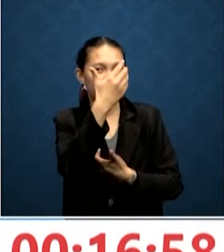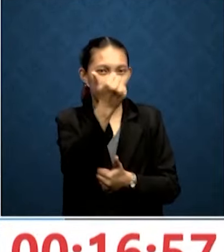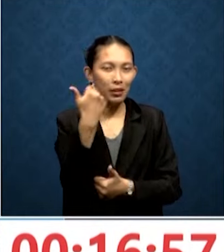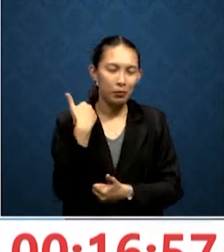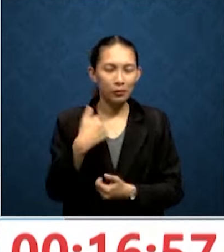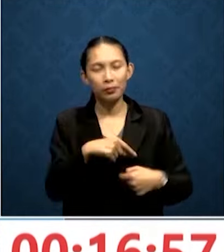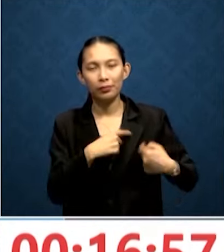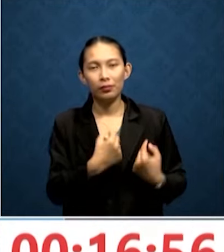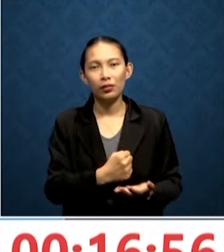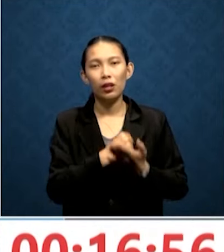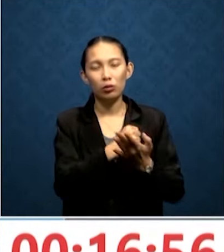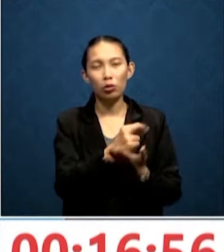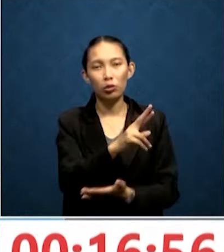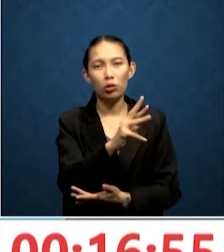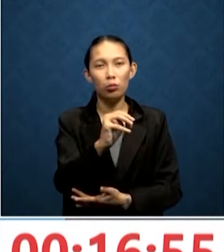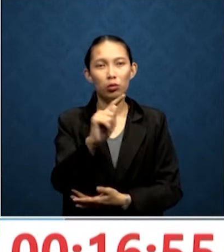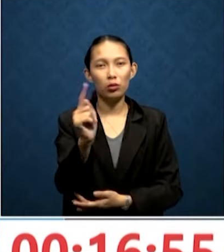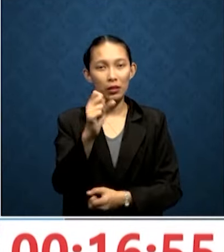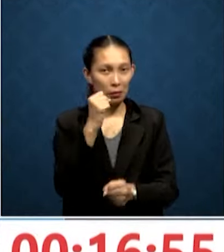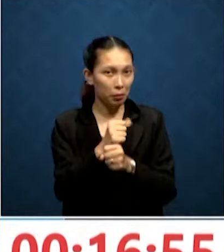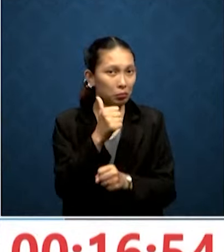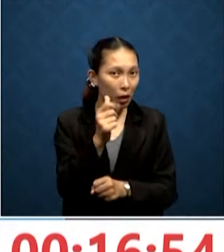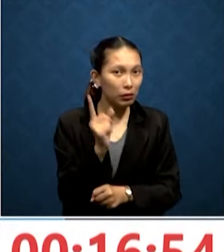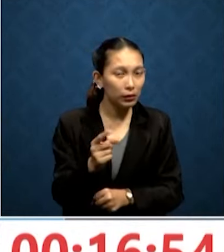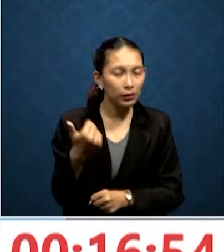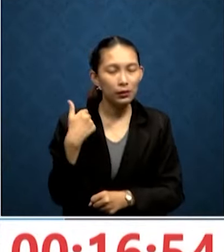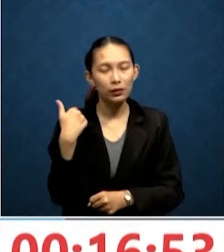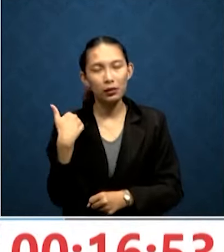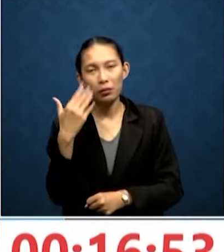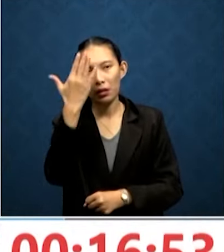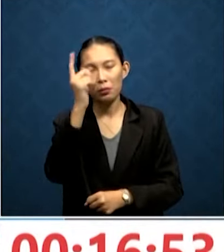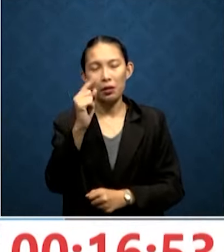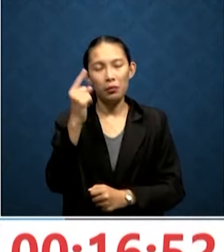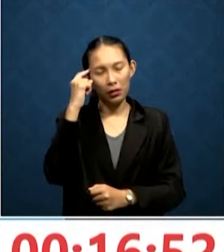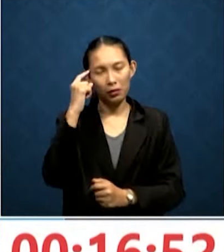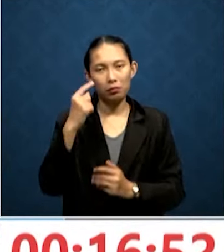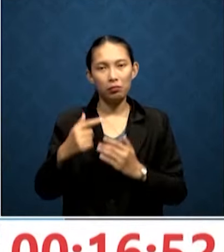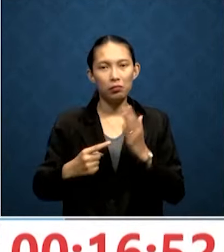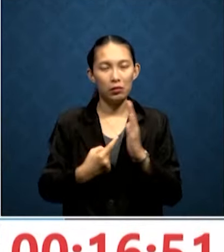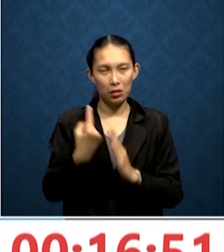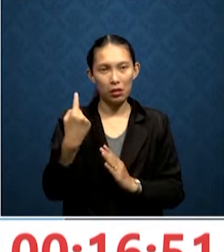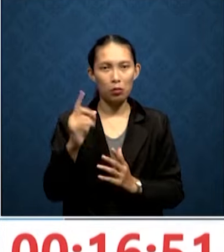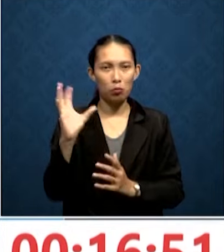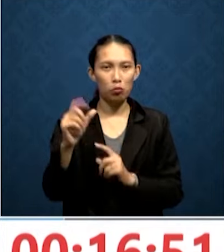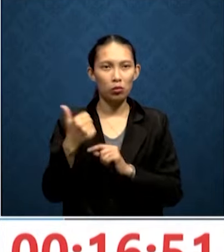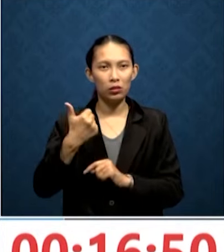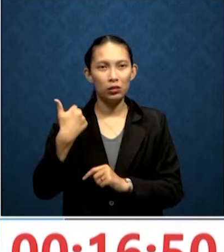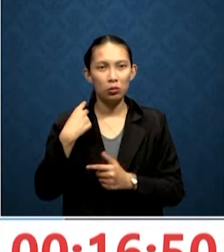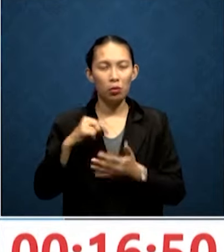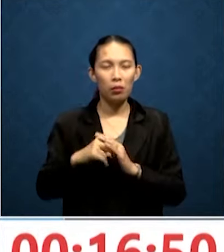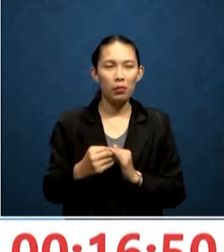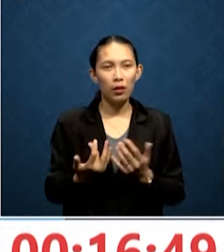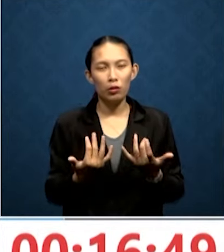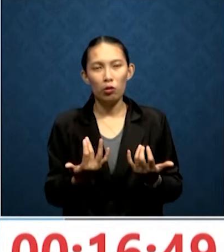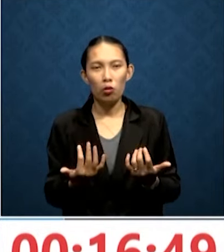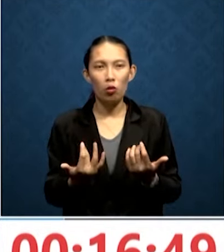าใจช่วยท่านรัฐมนตรีนะคะว่าจะทำได้จริงเพราะว่านี่จะเป็นชาติแรกๆในโลกเลยที่หลายชาติเขาจะข